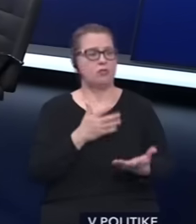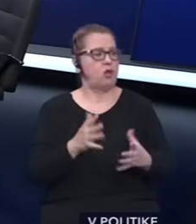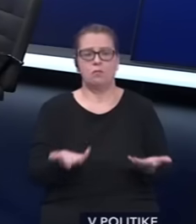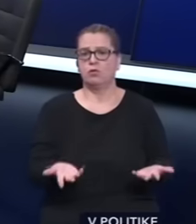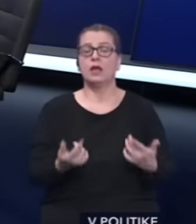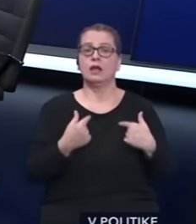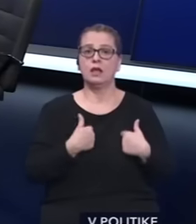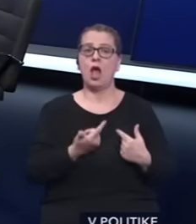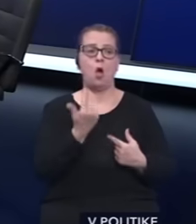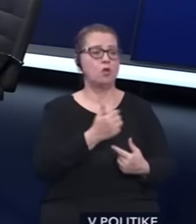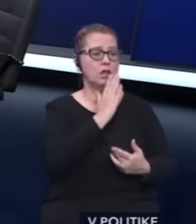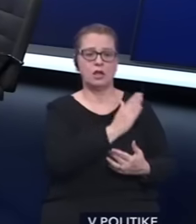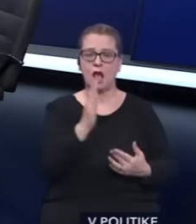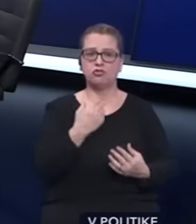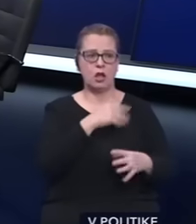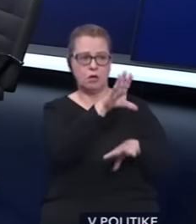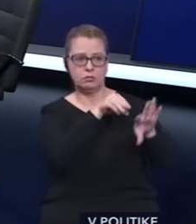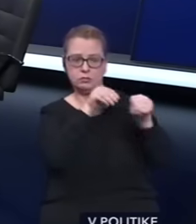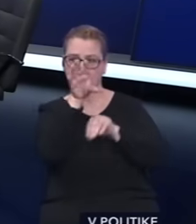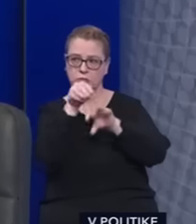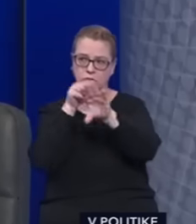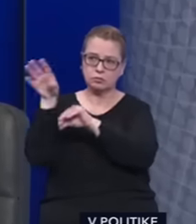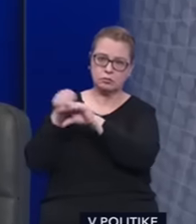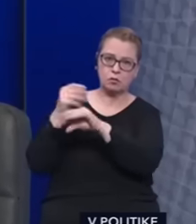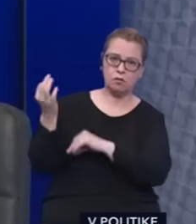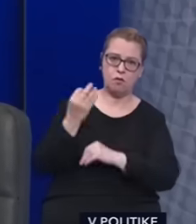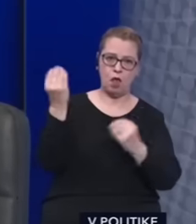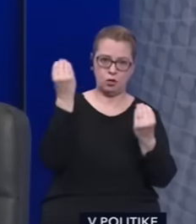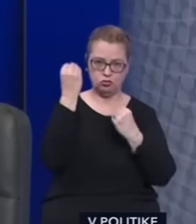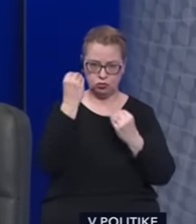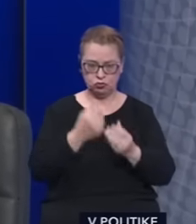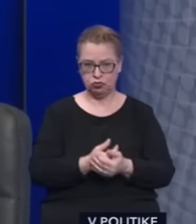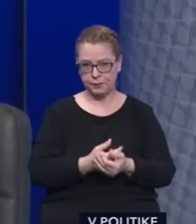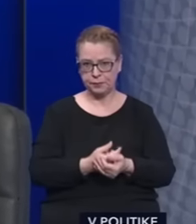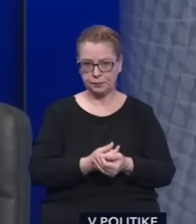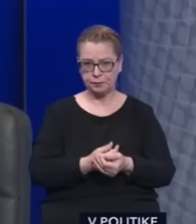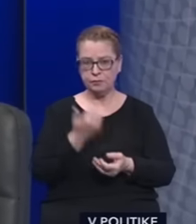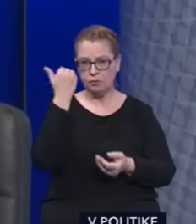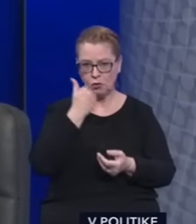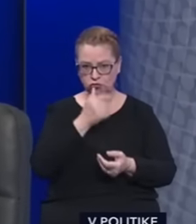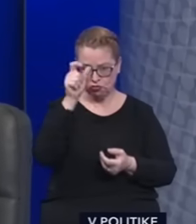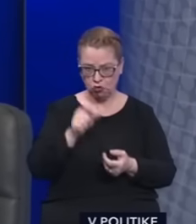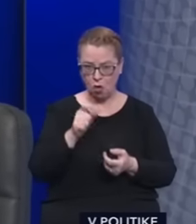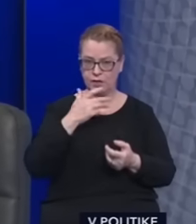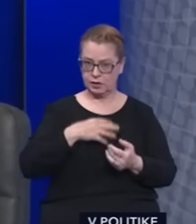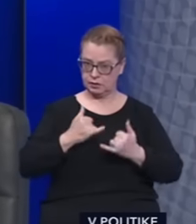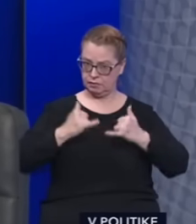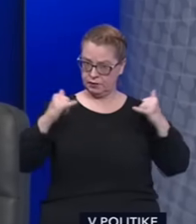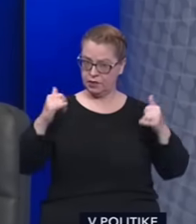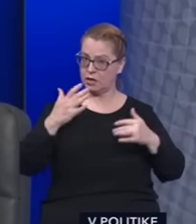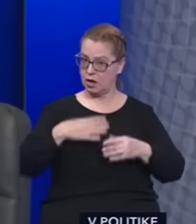sa od každého snažím naučiť niečo. A len človek, ktorý sa chce vyvíjať ďalej a